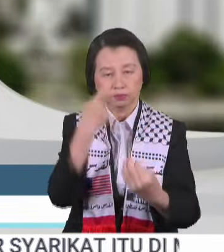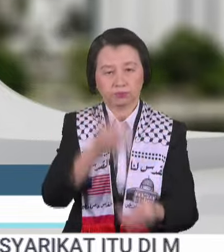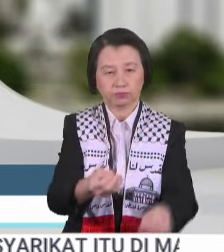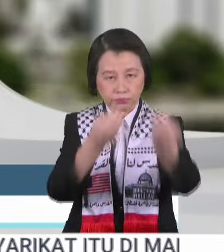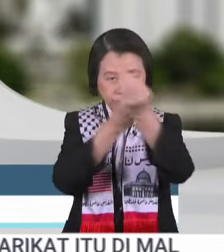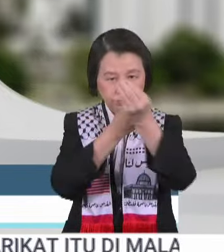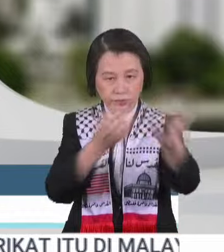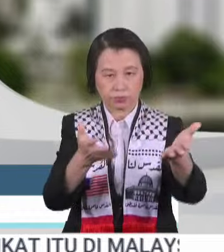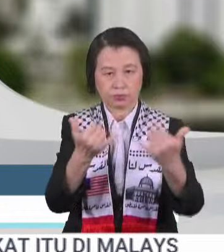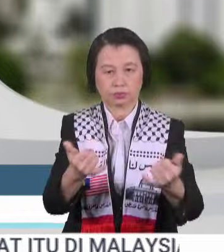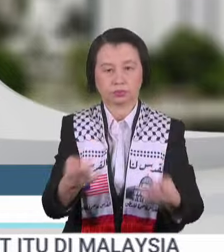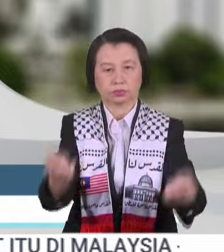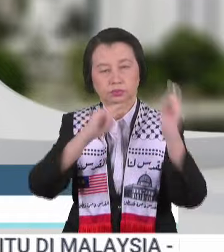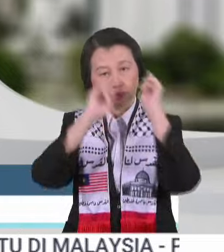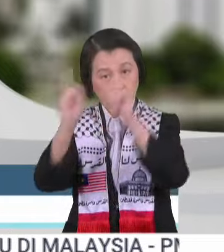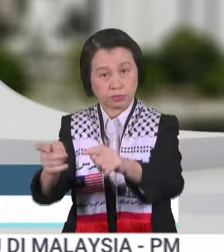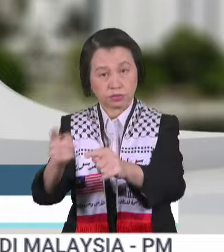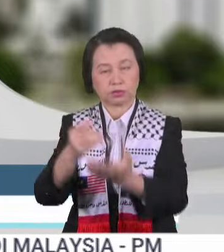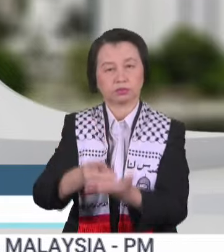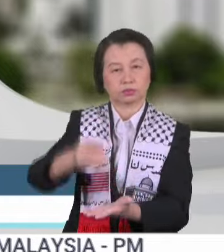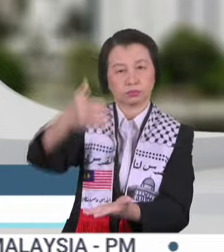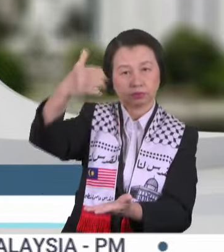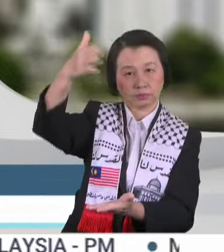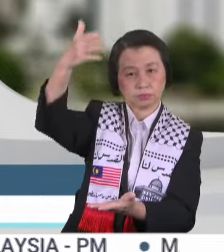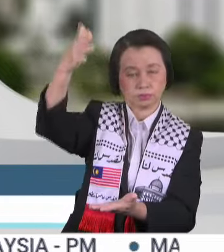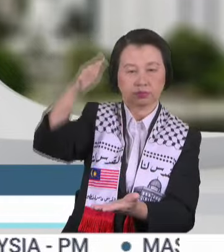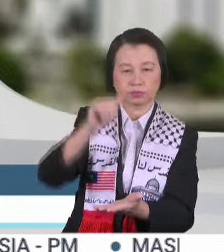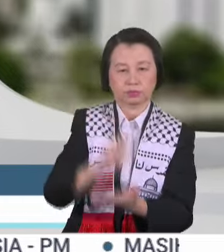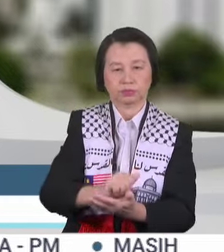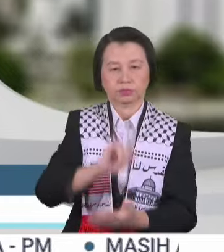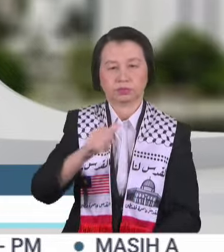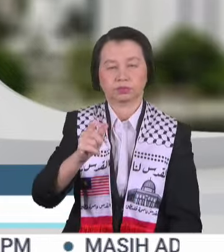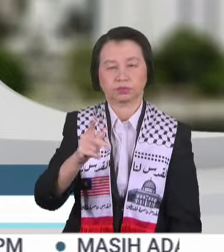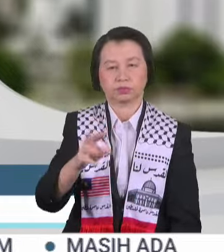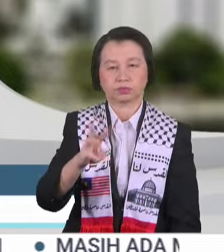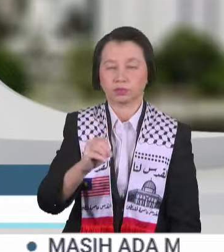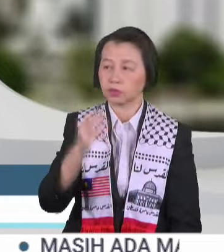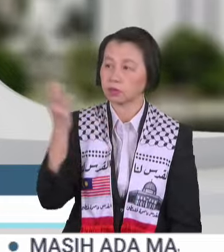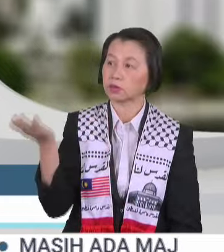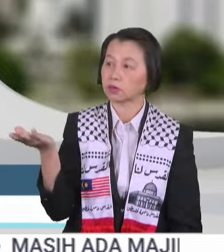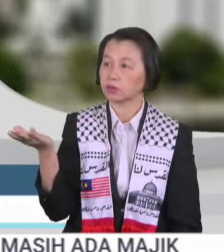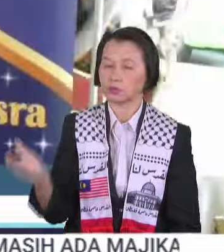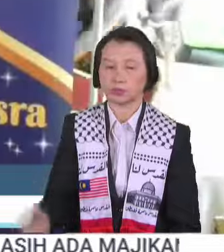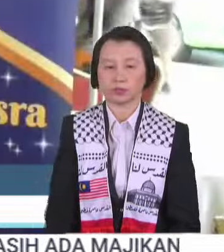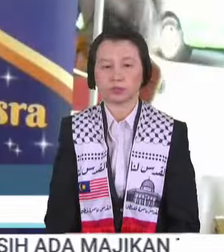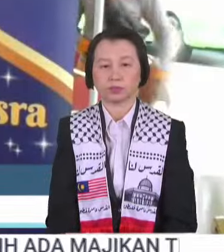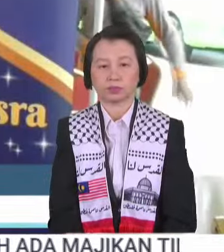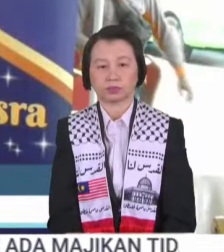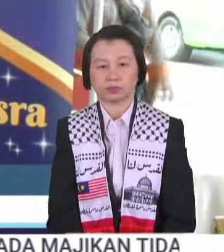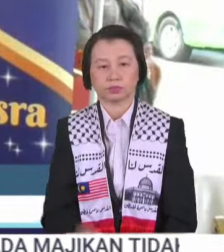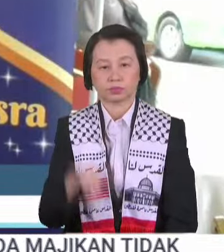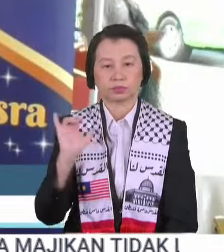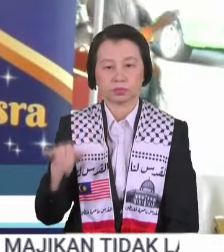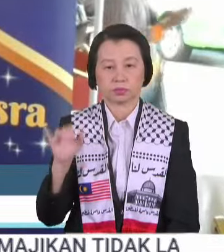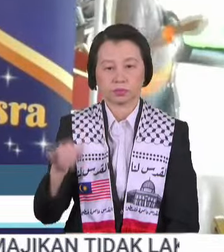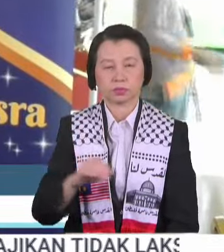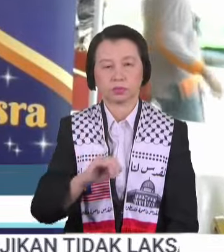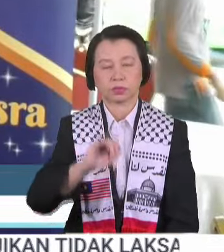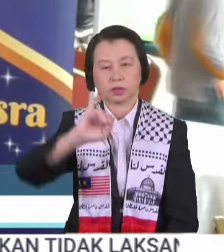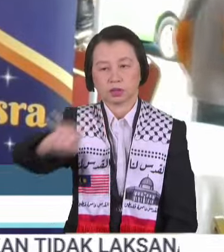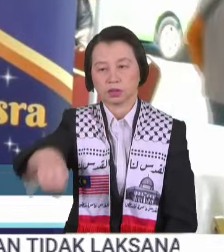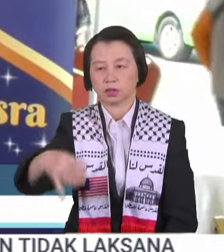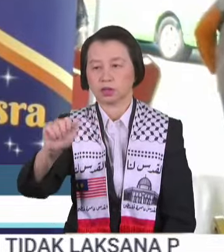lanjut, terus sahaja ke Dataran Merdeka bersama wartawan JAKIM Amin Fauzi. Silakan Amin. Ya, Jawi